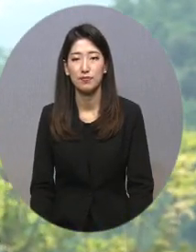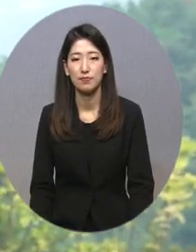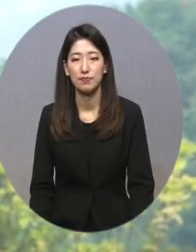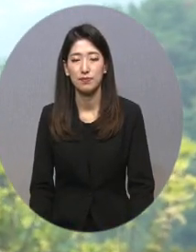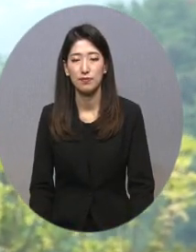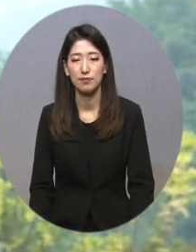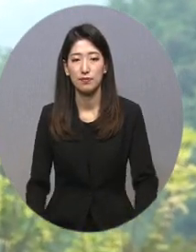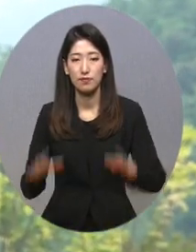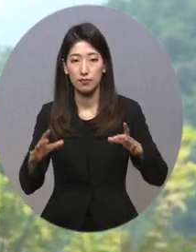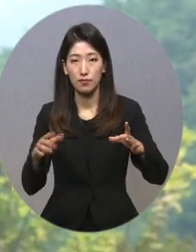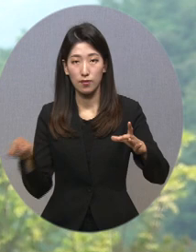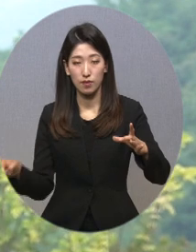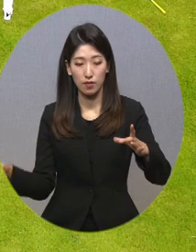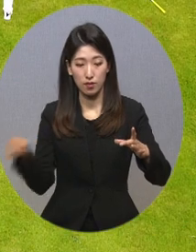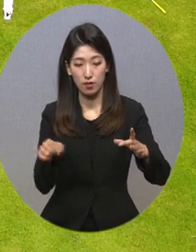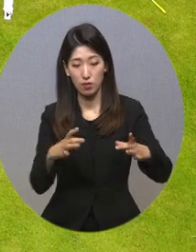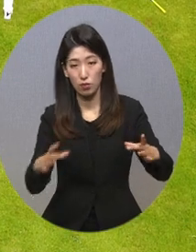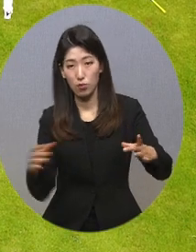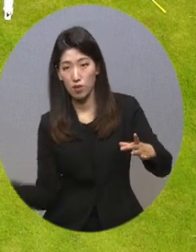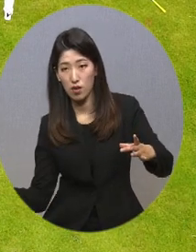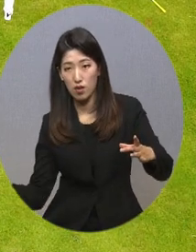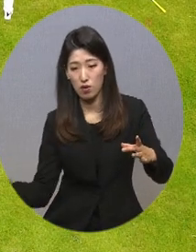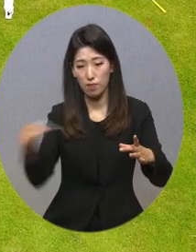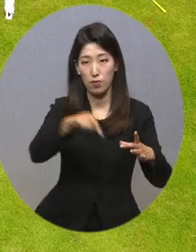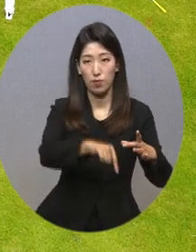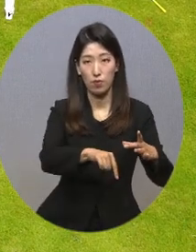퍼터가 또 러프를 뚫어버리잖아요.